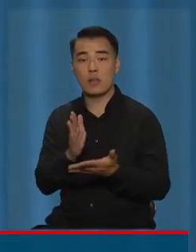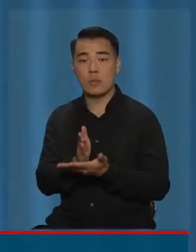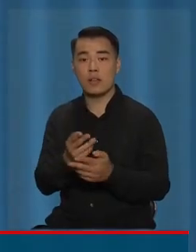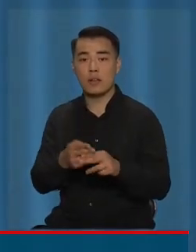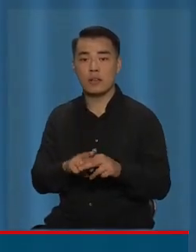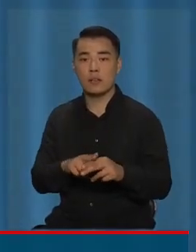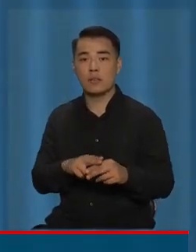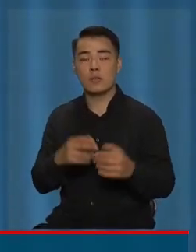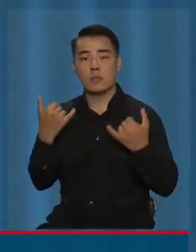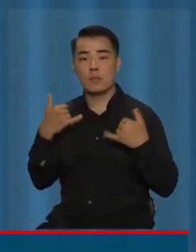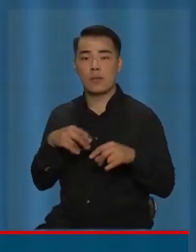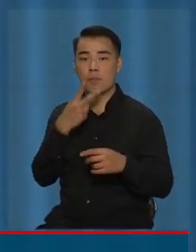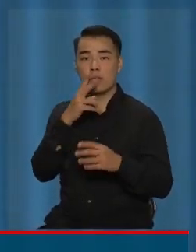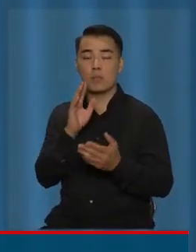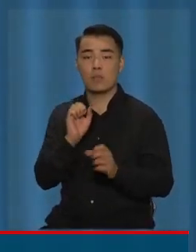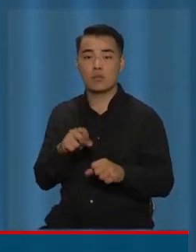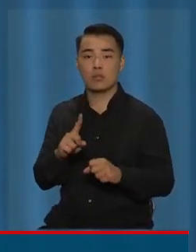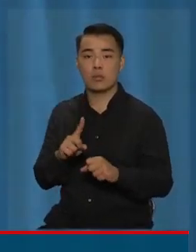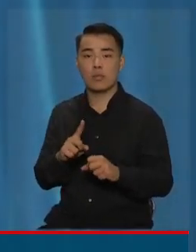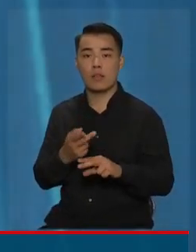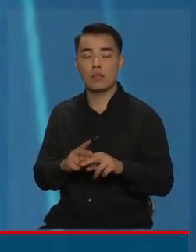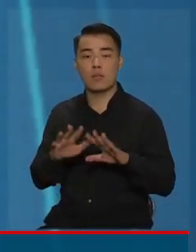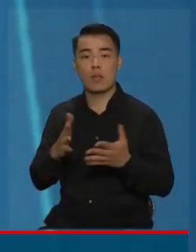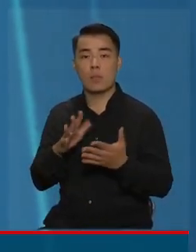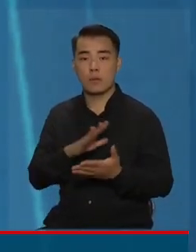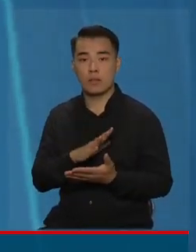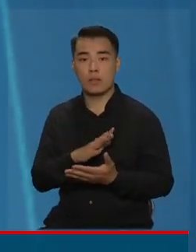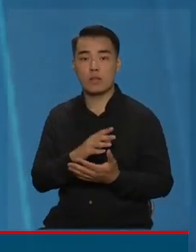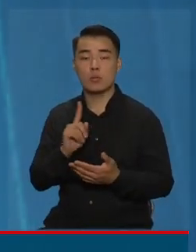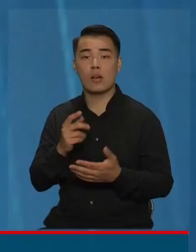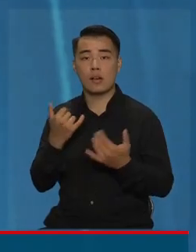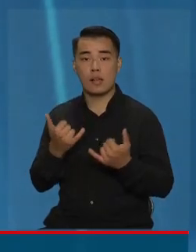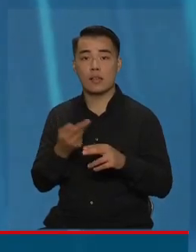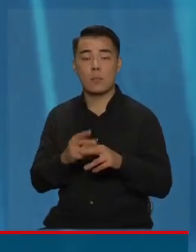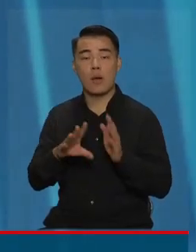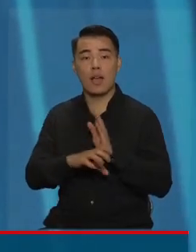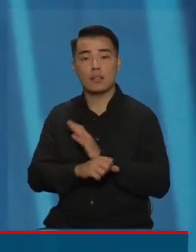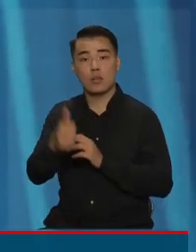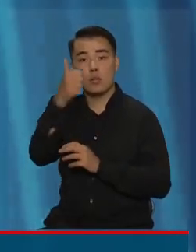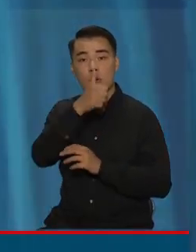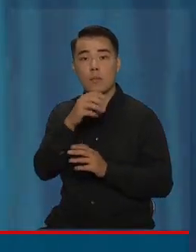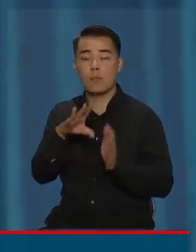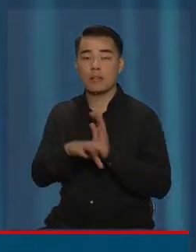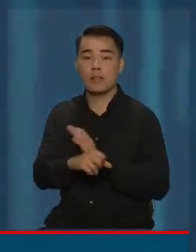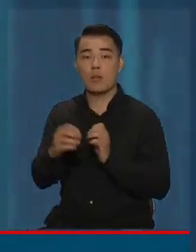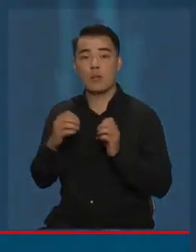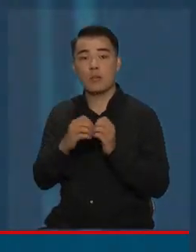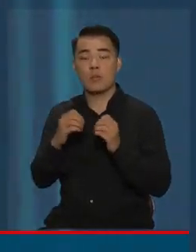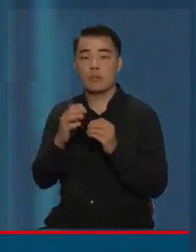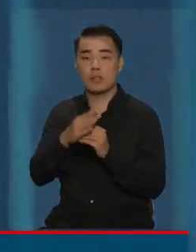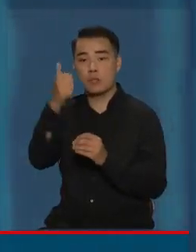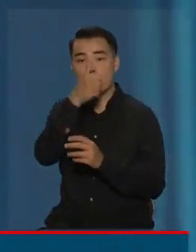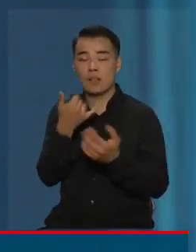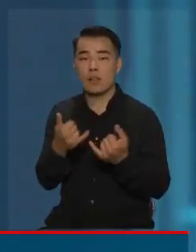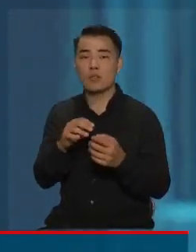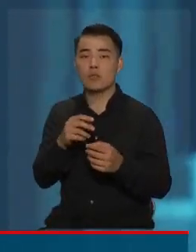тыс бірдің шеттен тыс шығатын бір құбылыс болатын тұғын. Бірақ соңғы жылдары, соңғы 10-15 жылда, осындай қиын